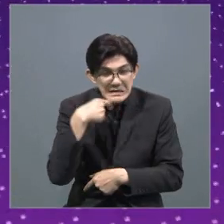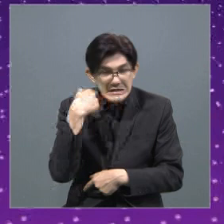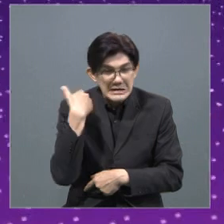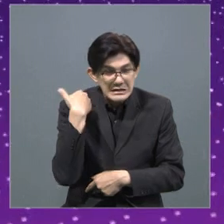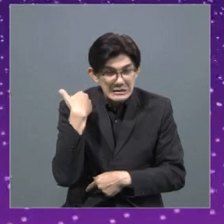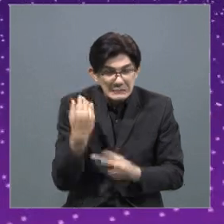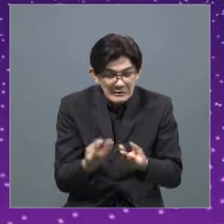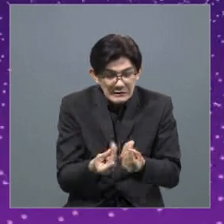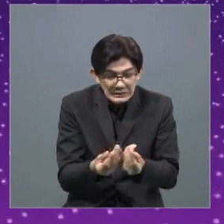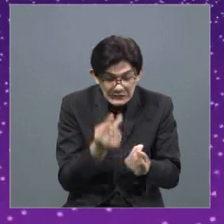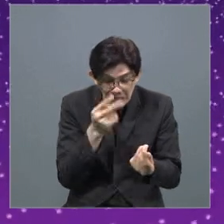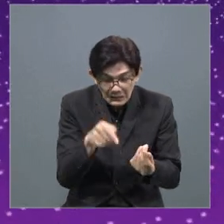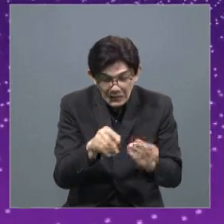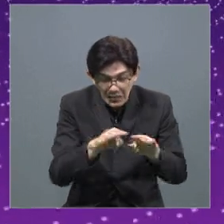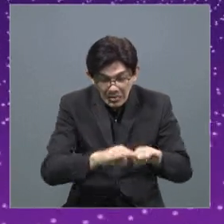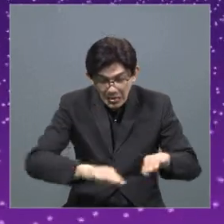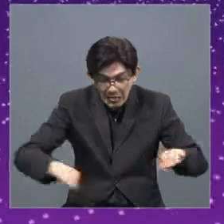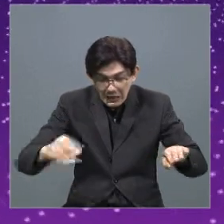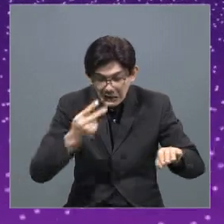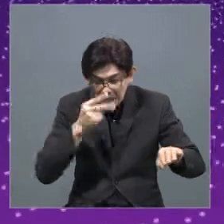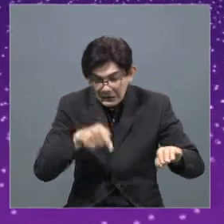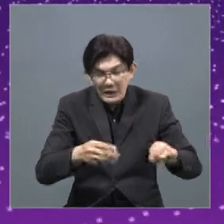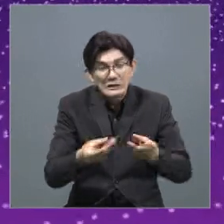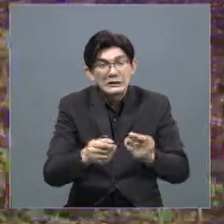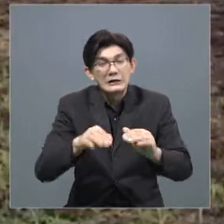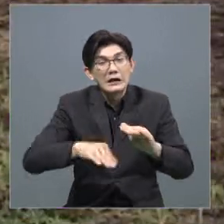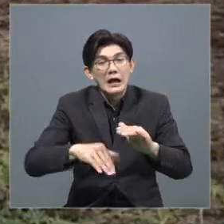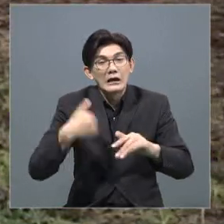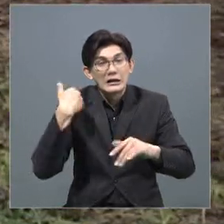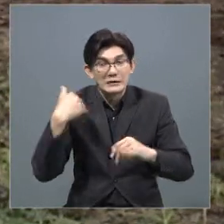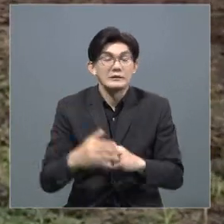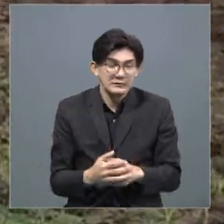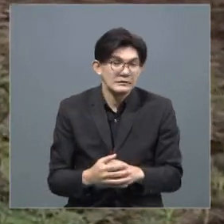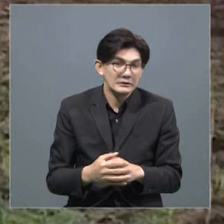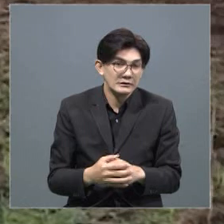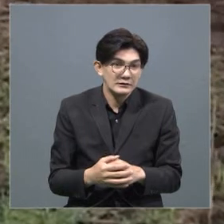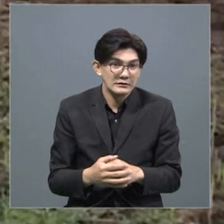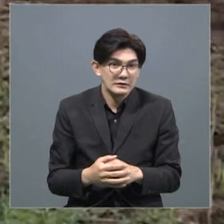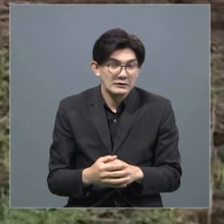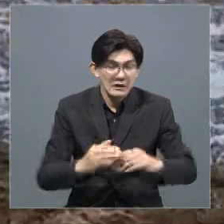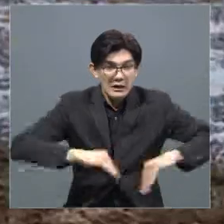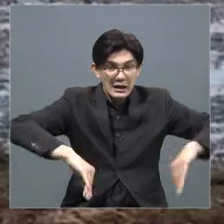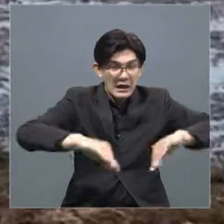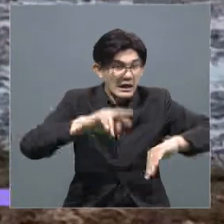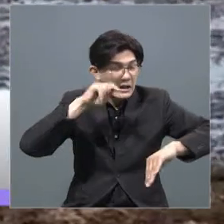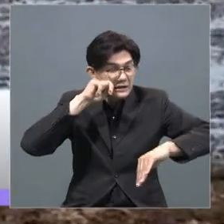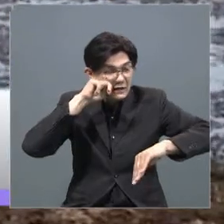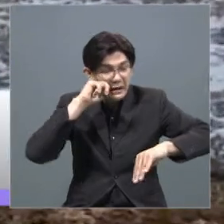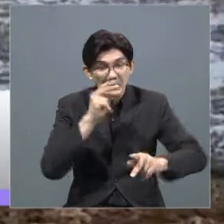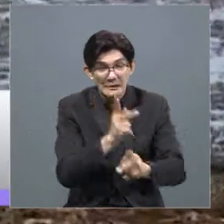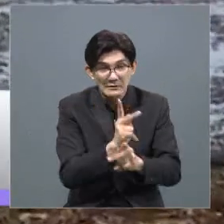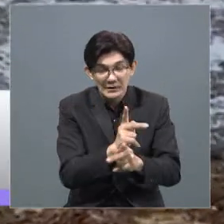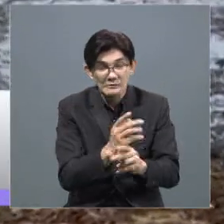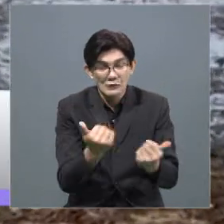ก้นอ่างเลยคุณผู้ชมเนี่ยครับพาไปดูสถานการณ์น้ำดิบที่อ่างเก็บน้ำมาประชันแล้วก็ห้วยชากนอกที่พื้นที่อำเภอ